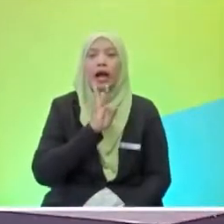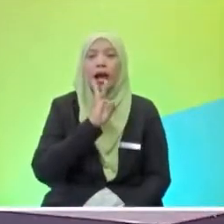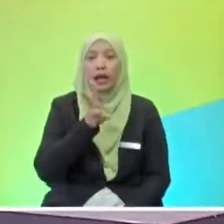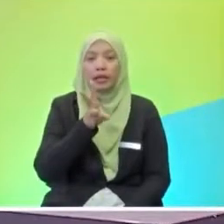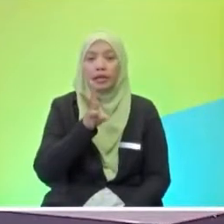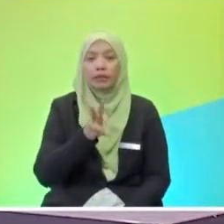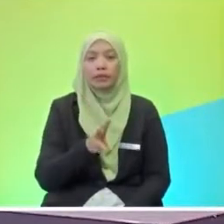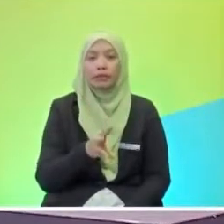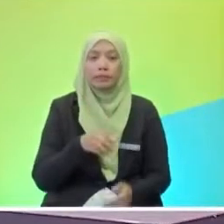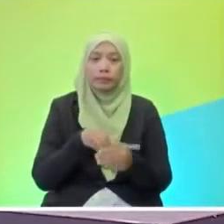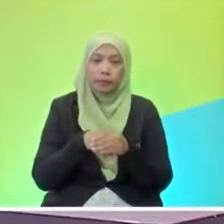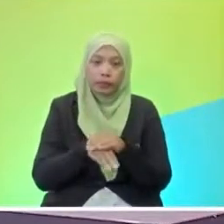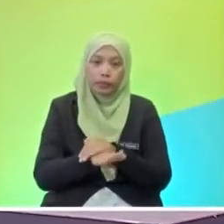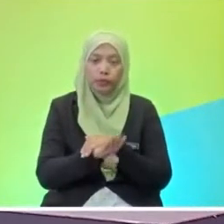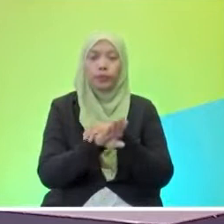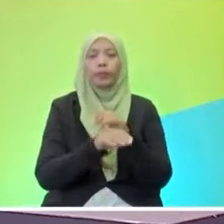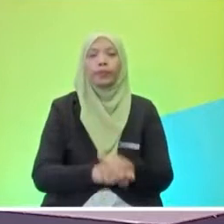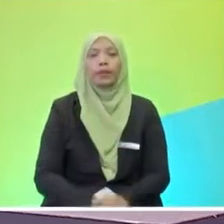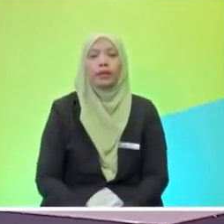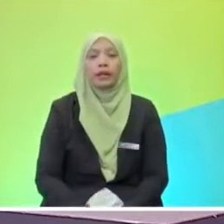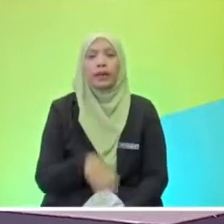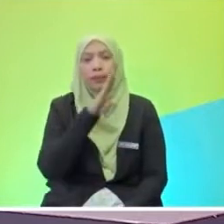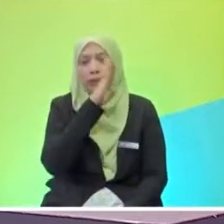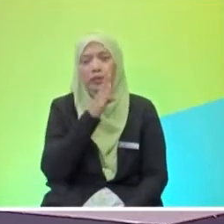sampah lalu Betul tak kita